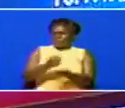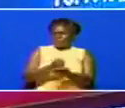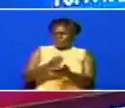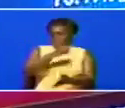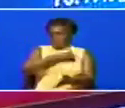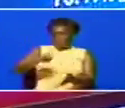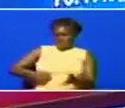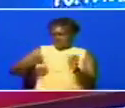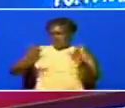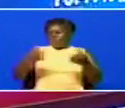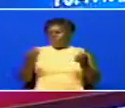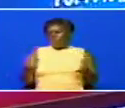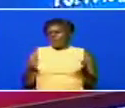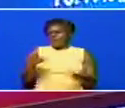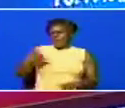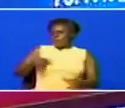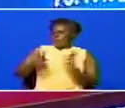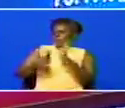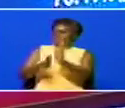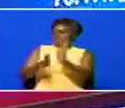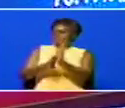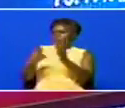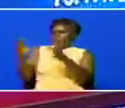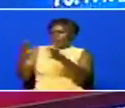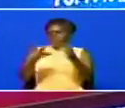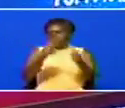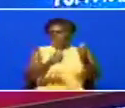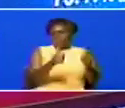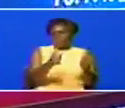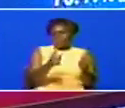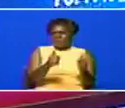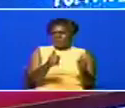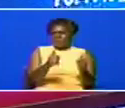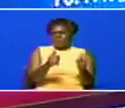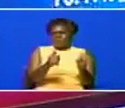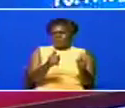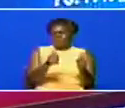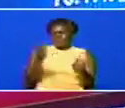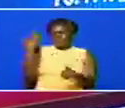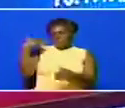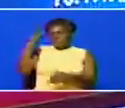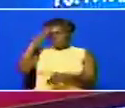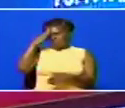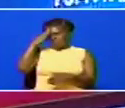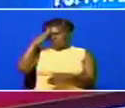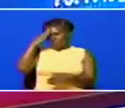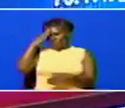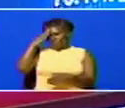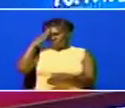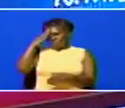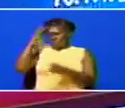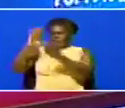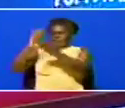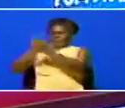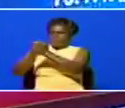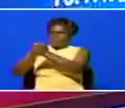maseneta wangapi, ni wakilishi wangapi wa kike na vyama vyao ni gani katika bunge. Tulikuwa tunajua kuwa katika bunge la 11 chama cha Jubilee